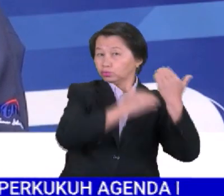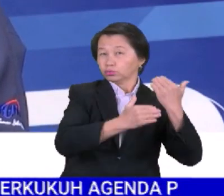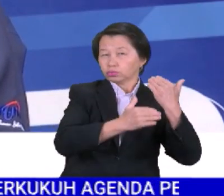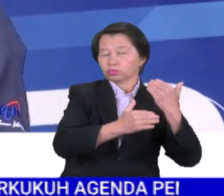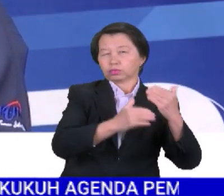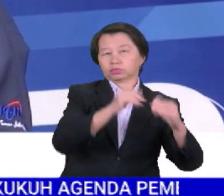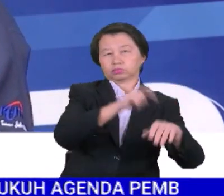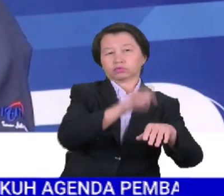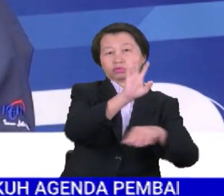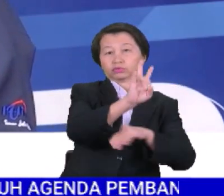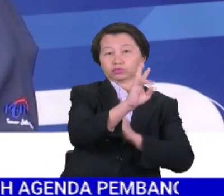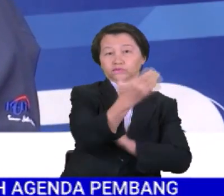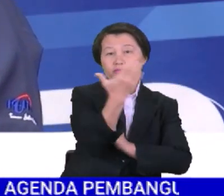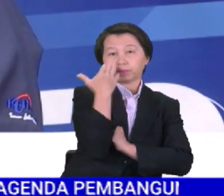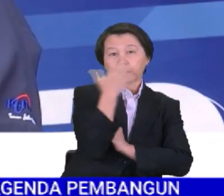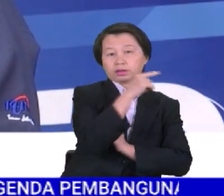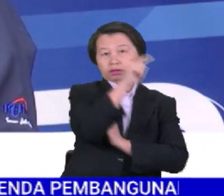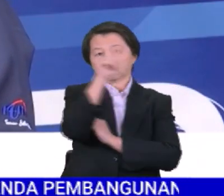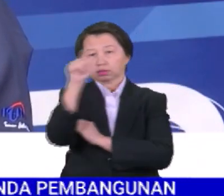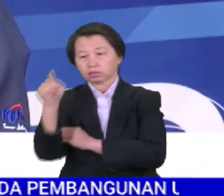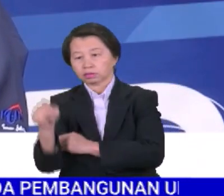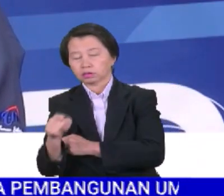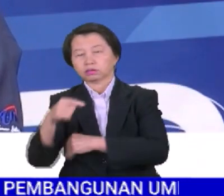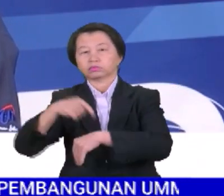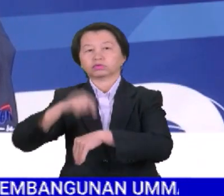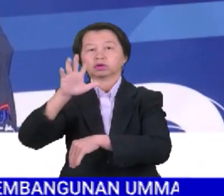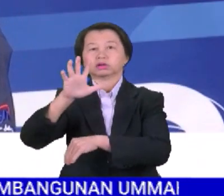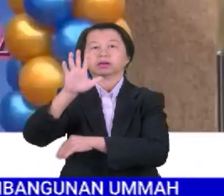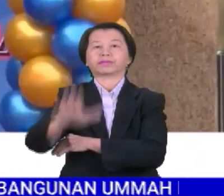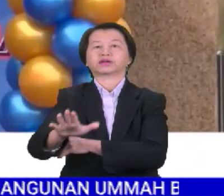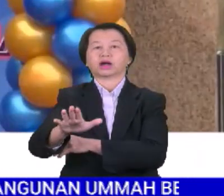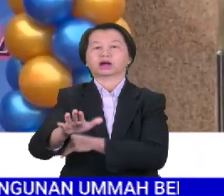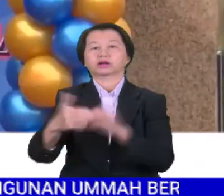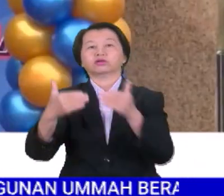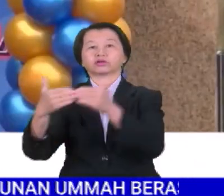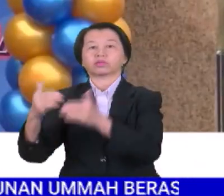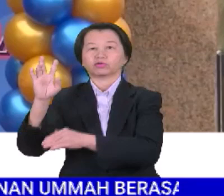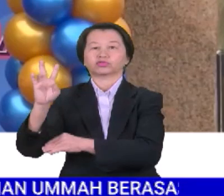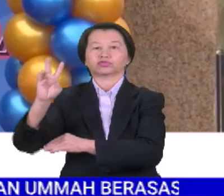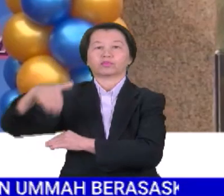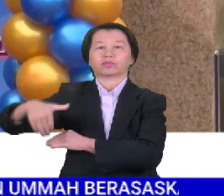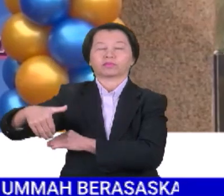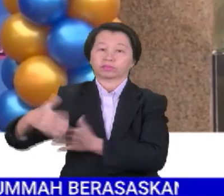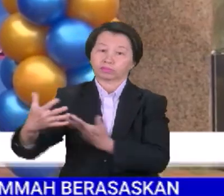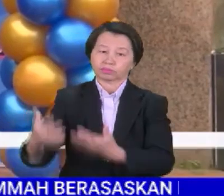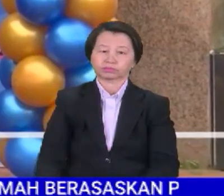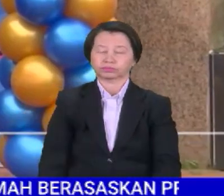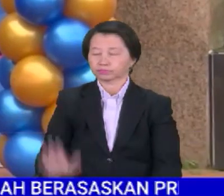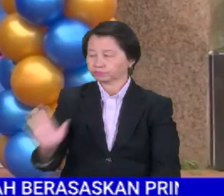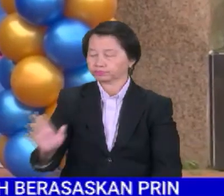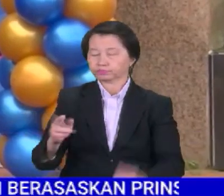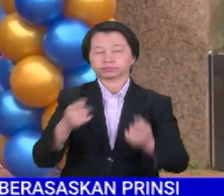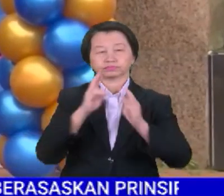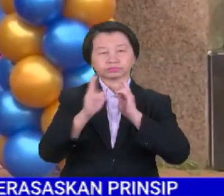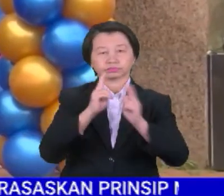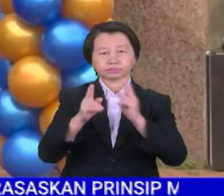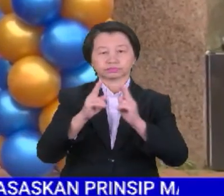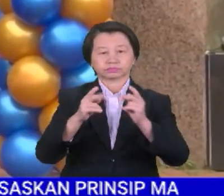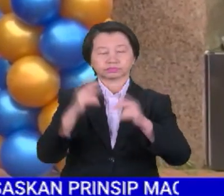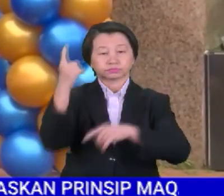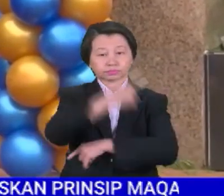siarannya bermula 7 pagi dan tamat pukul 5 petang. Beliau berucap pada majlis sambutan Hari Radio